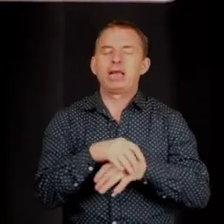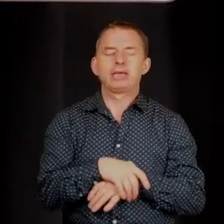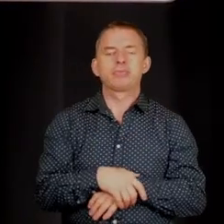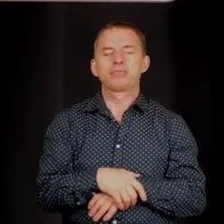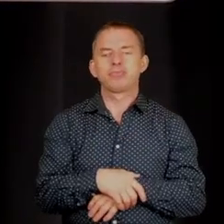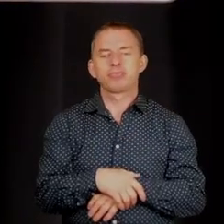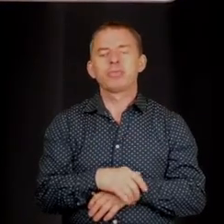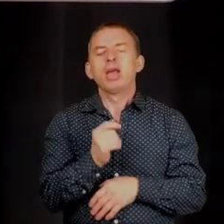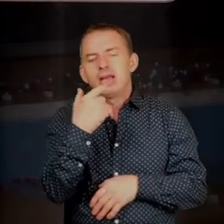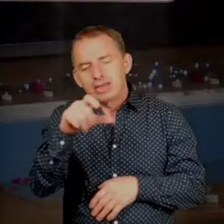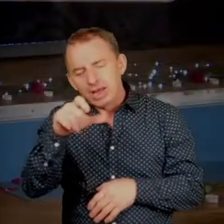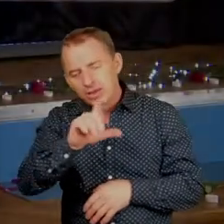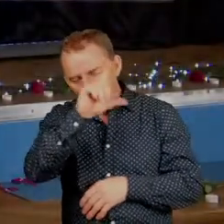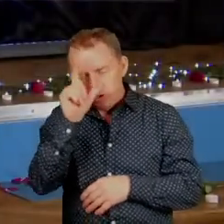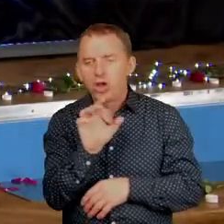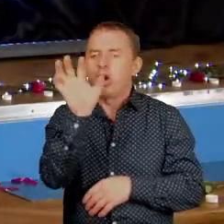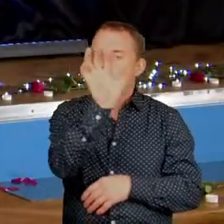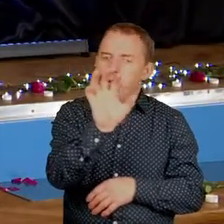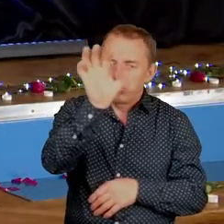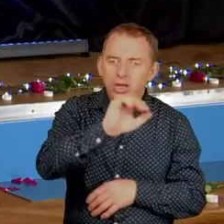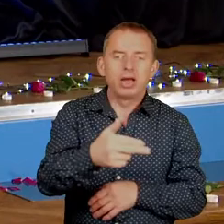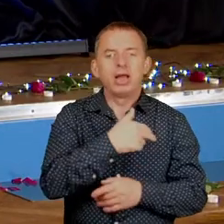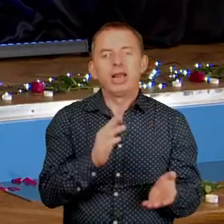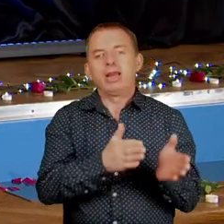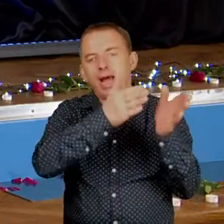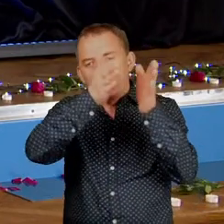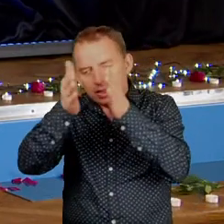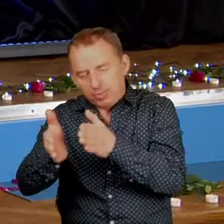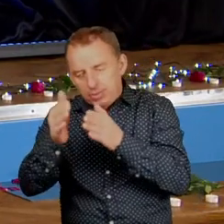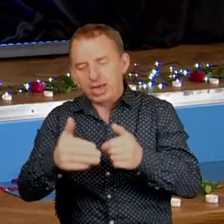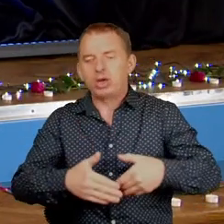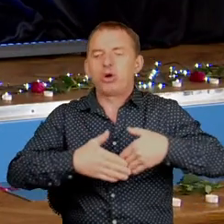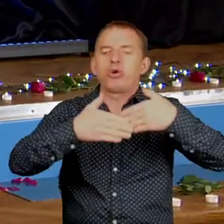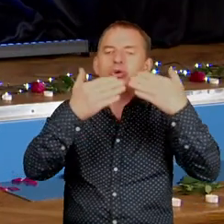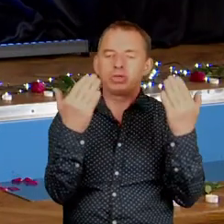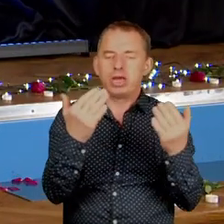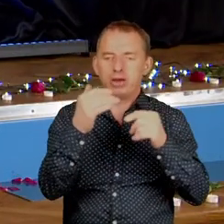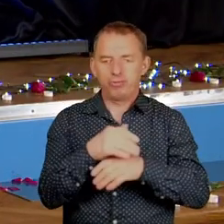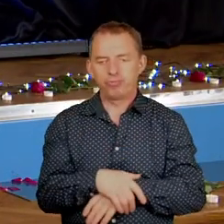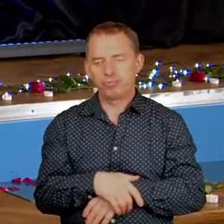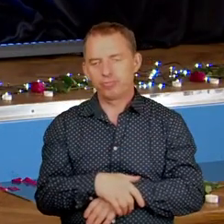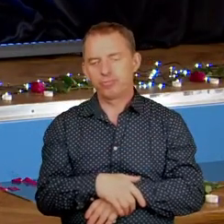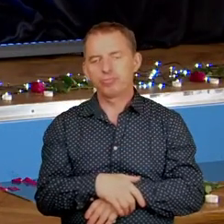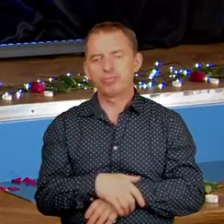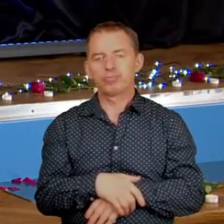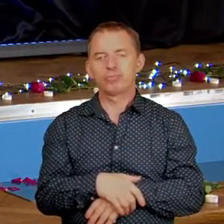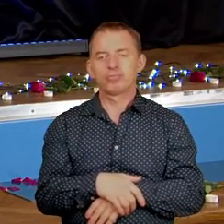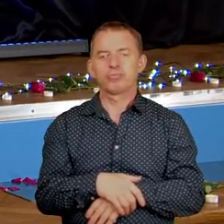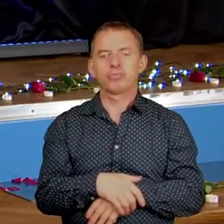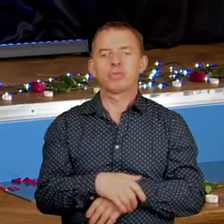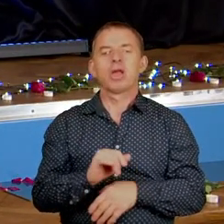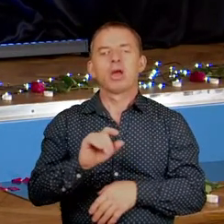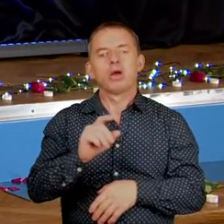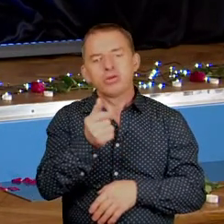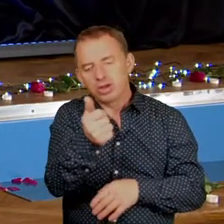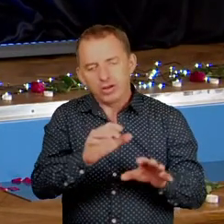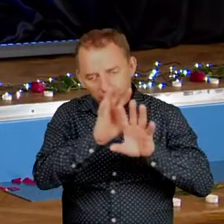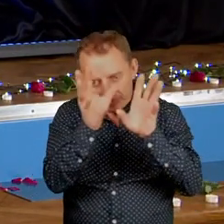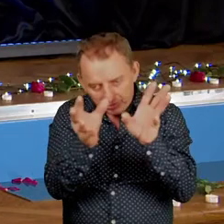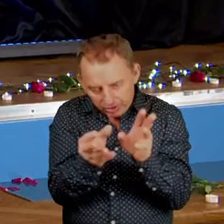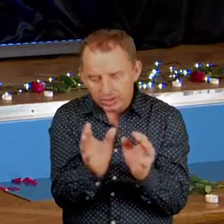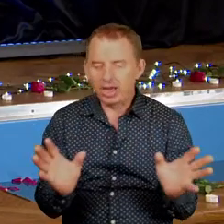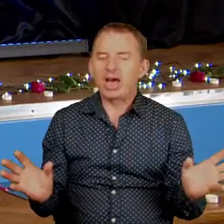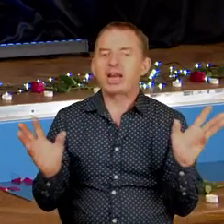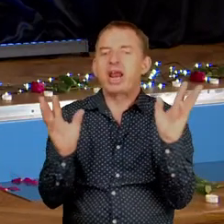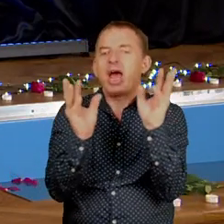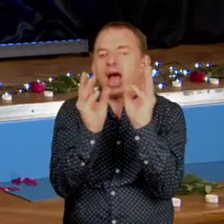I setki ludzi obejrzało następnego dnia. And if you add up the numbers, there are thousands watching. Jeżeli to wszystko